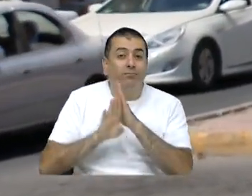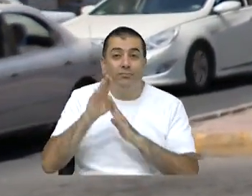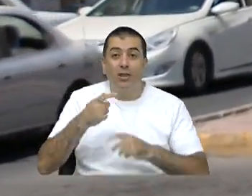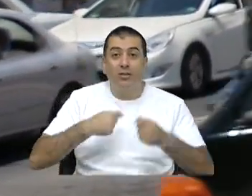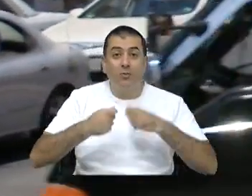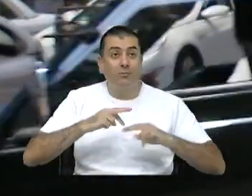التلفزيون الاردني